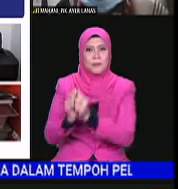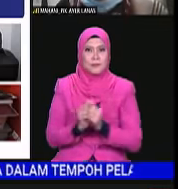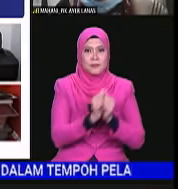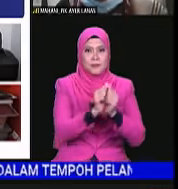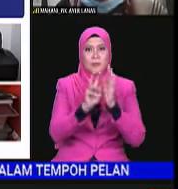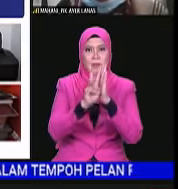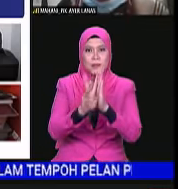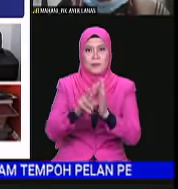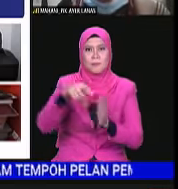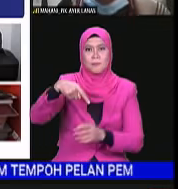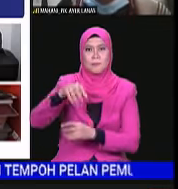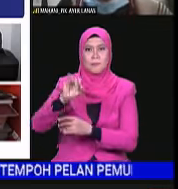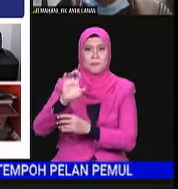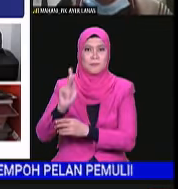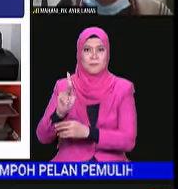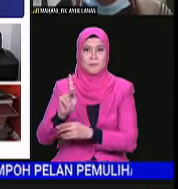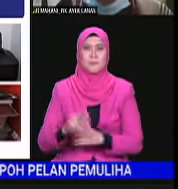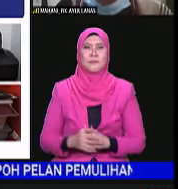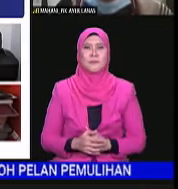wakil PIK.